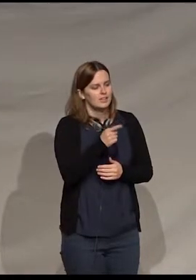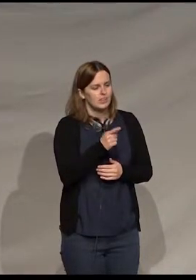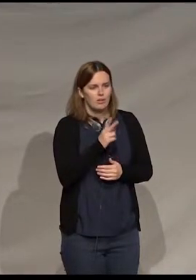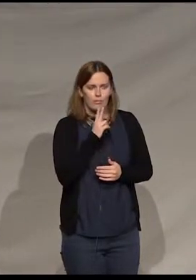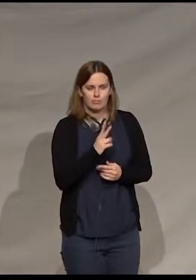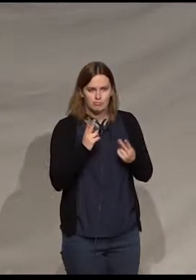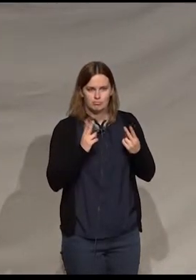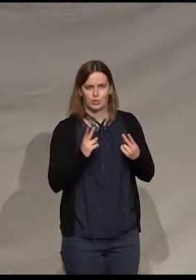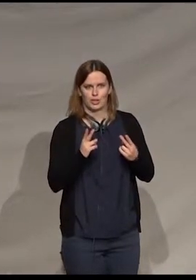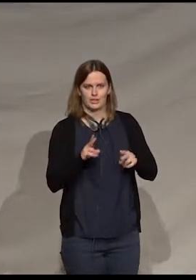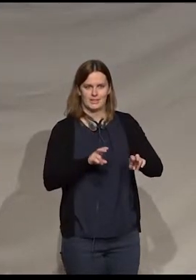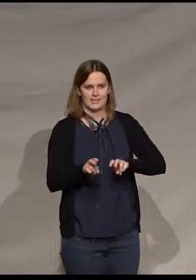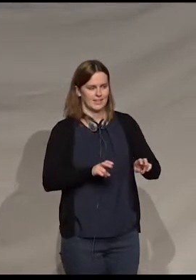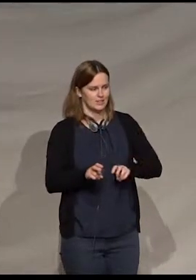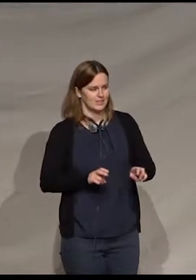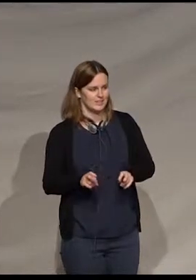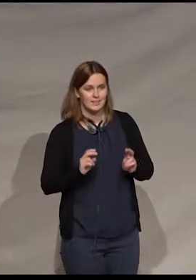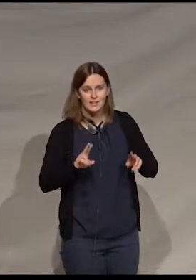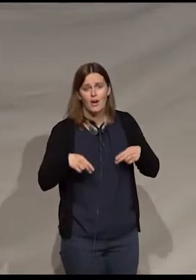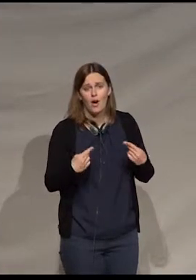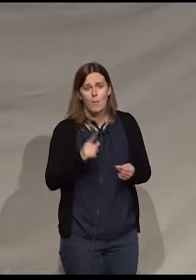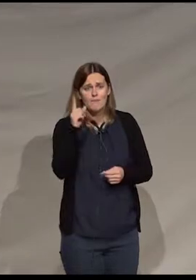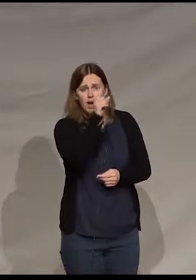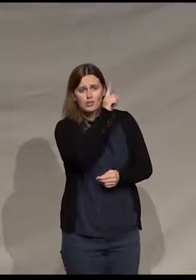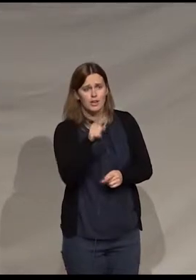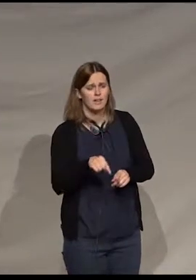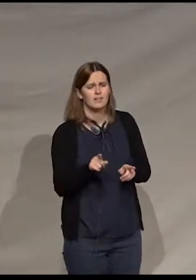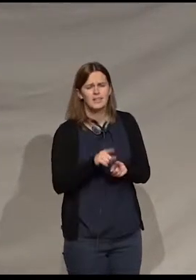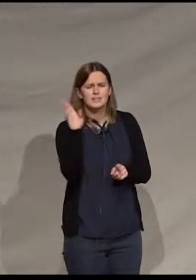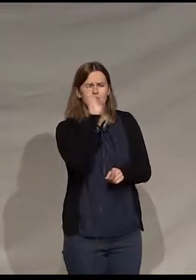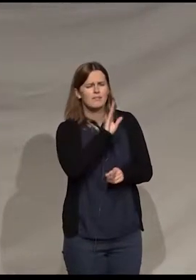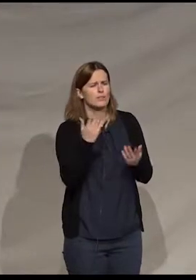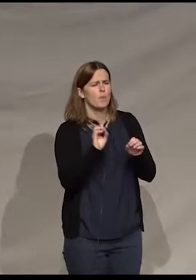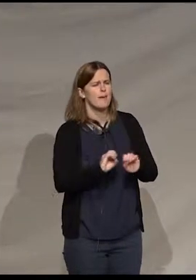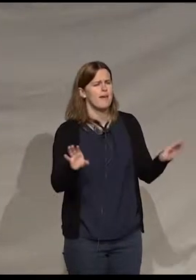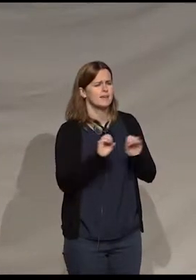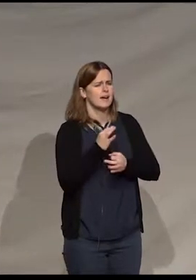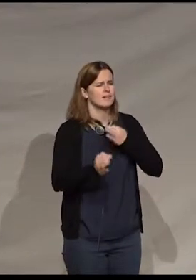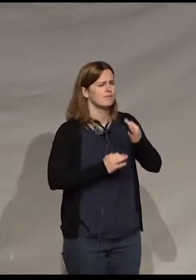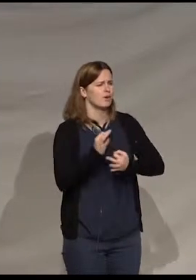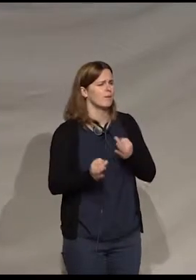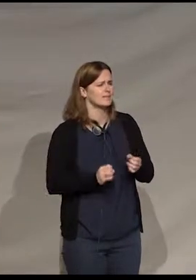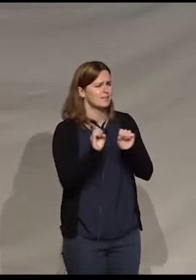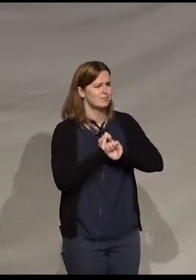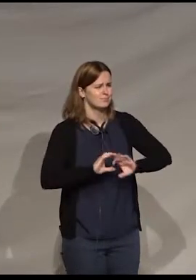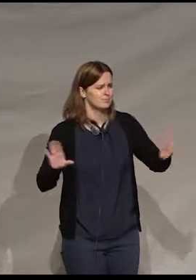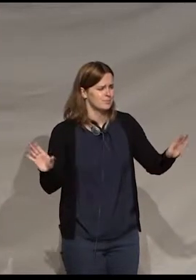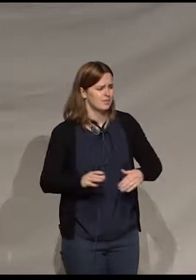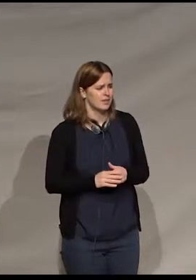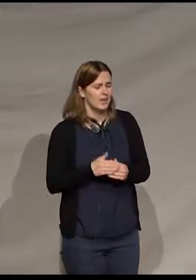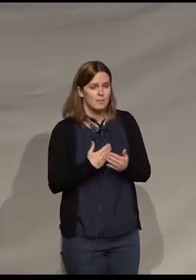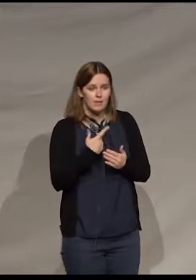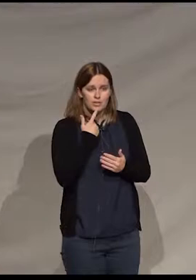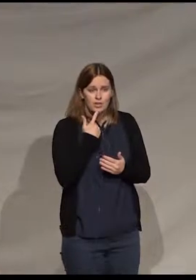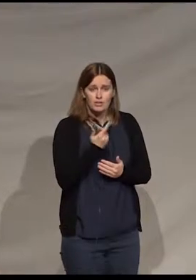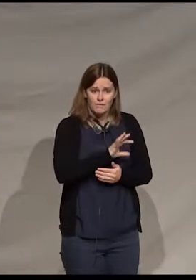že tady je Vašek vlastně mediální případ, který mediálně známý případ, který hovoří o tom, že dokáže pracovat s pomůckami.